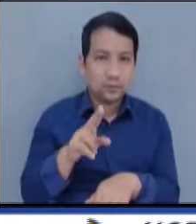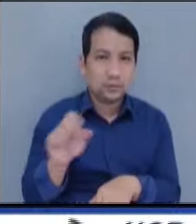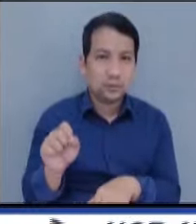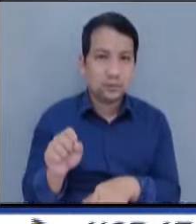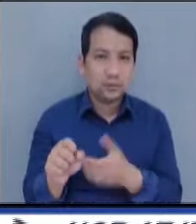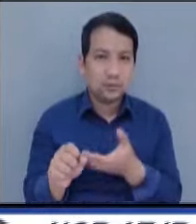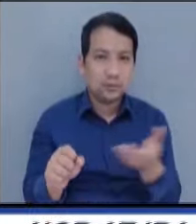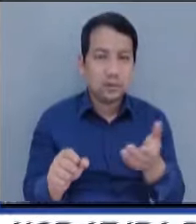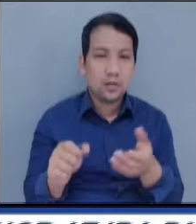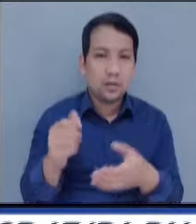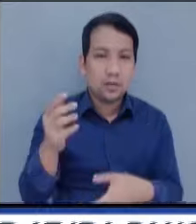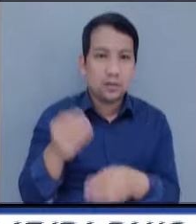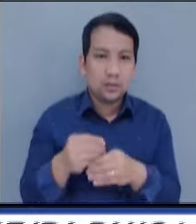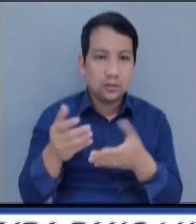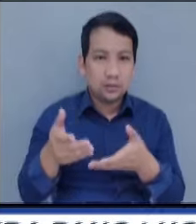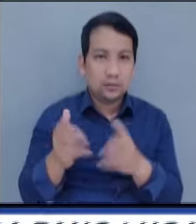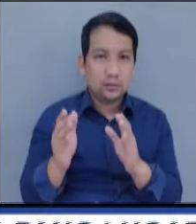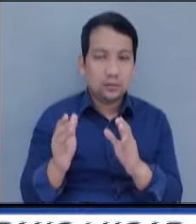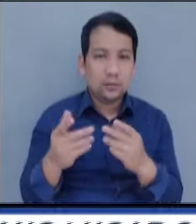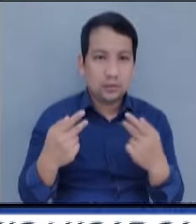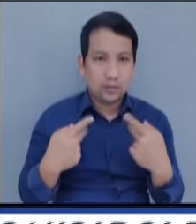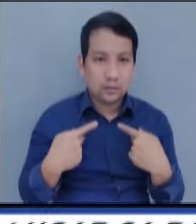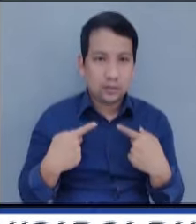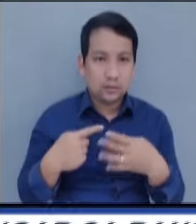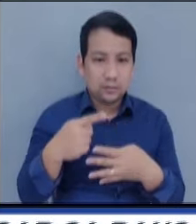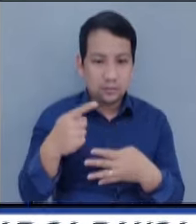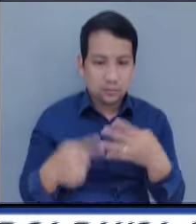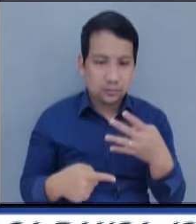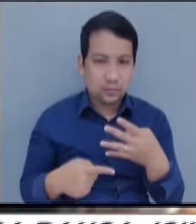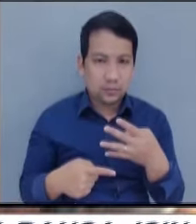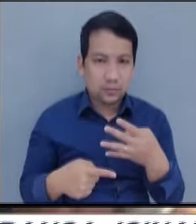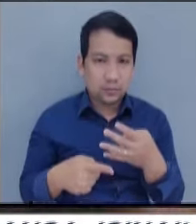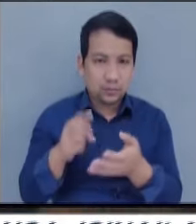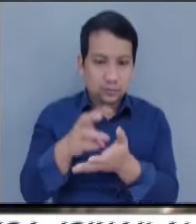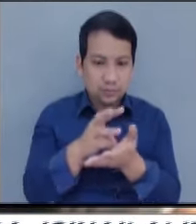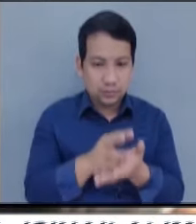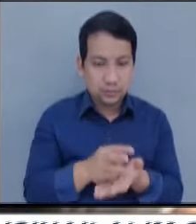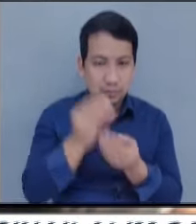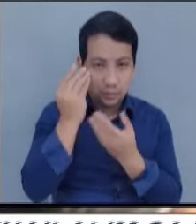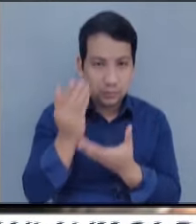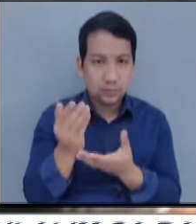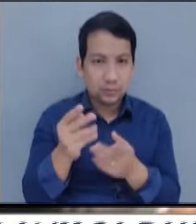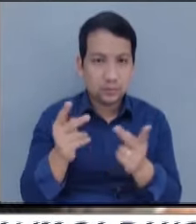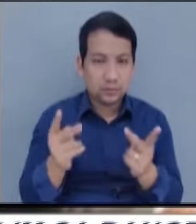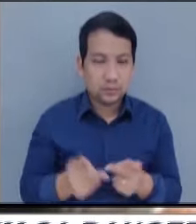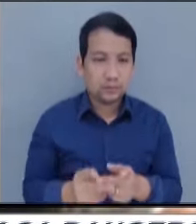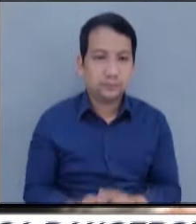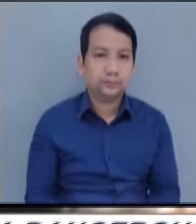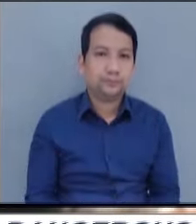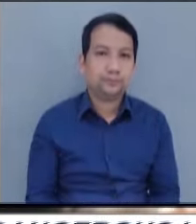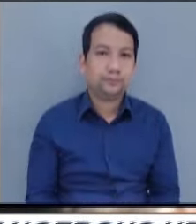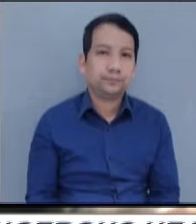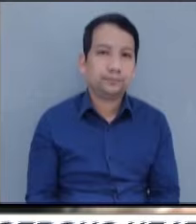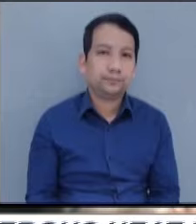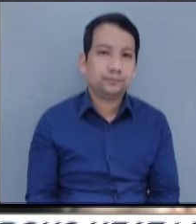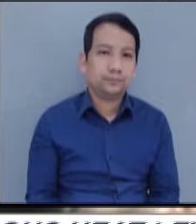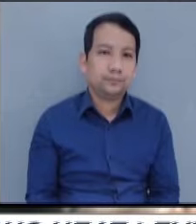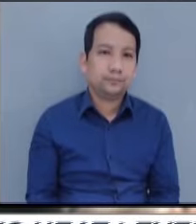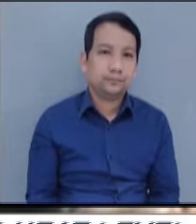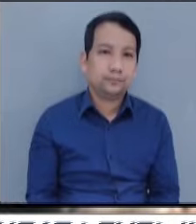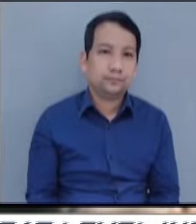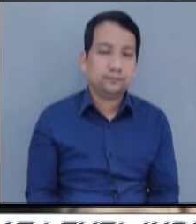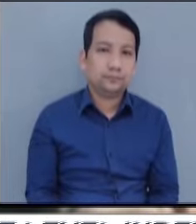saan pinayagan ang pagkakaroon ng apat na karagdagang military bases sa bansa there the answer to that is